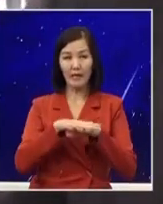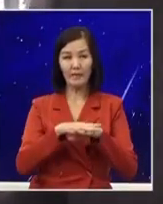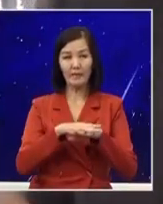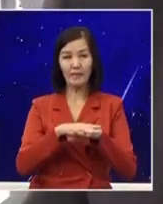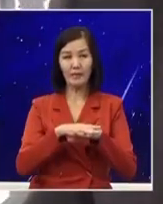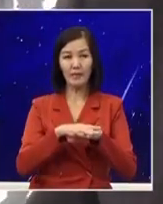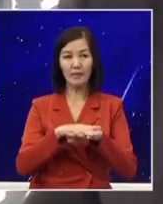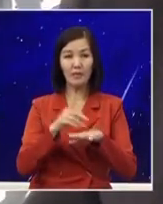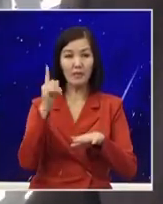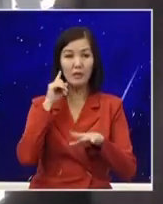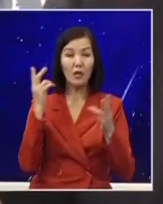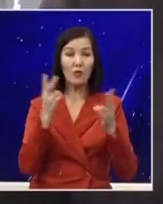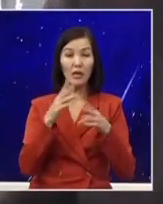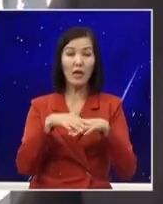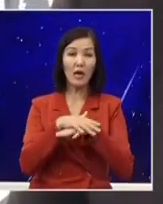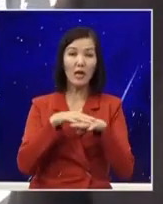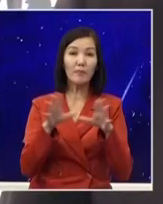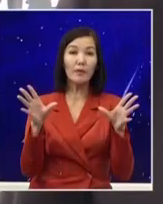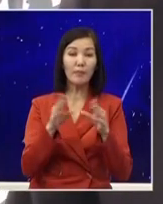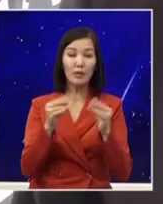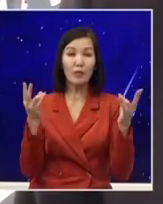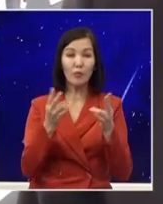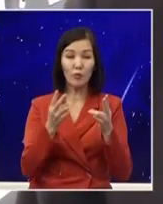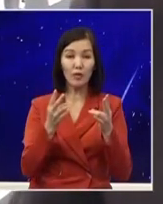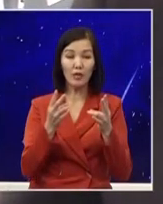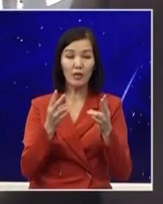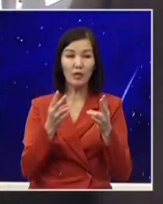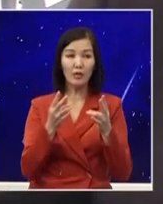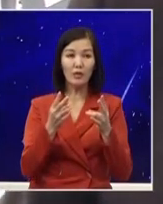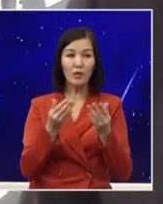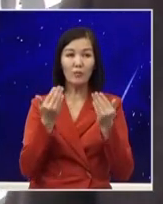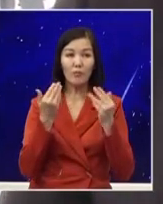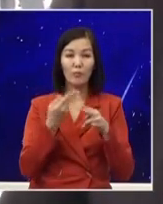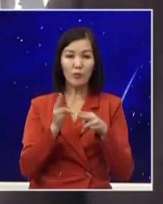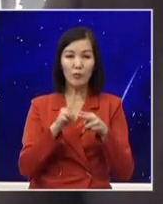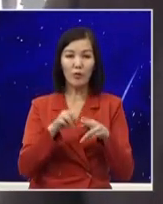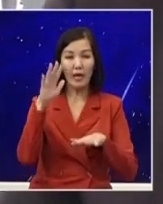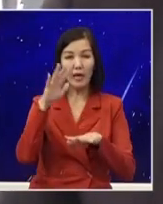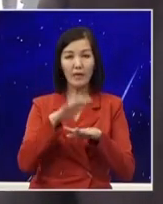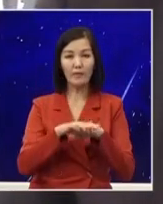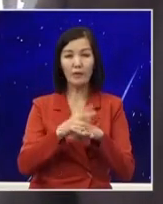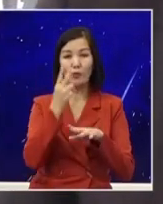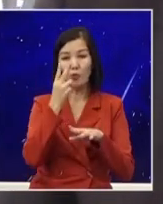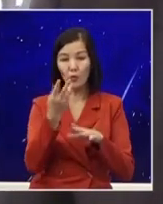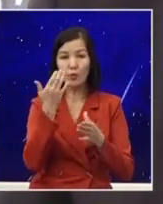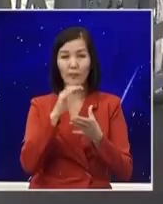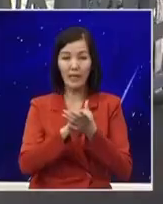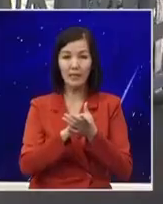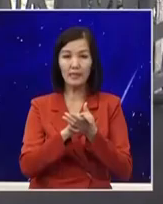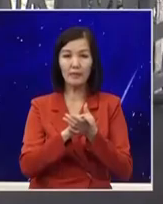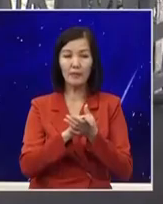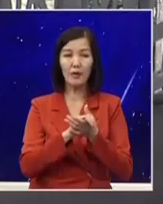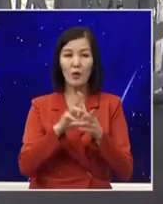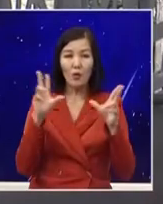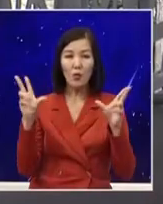болсаң, тыңдайтын әкім бол. Халықпенен бірге байланыс жаса деп, бұл кісінің жүріп аралап барлығын көруі